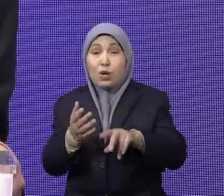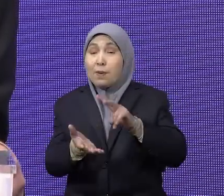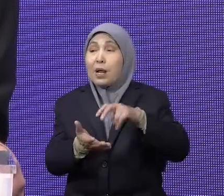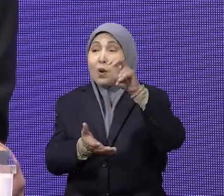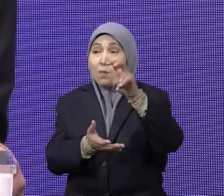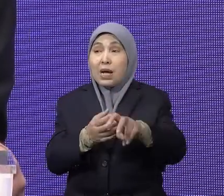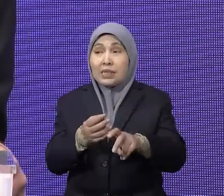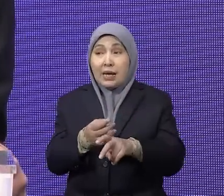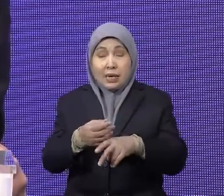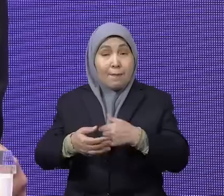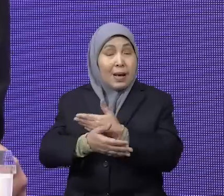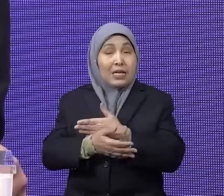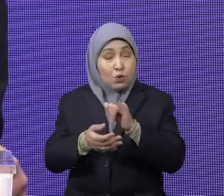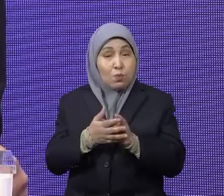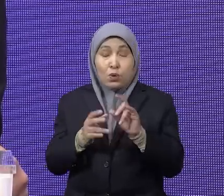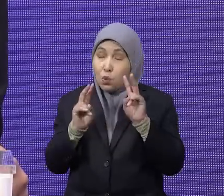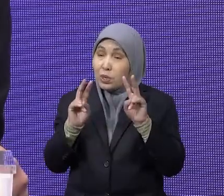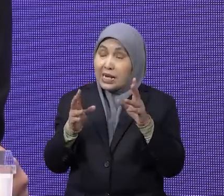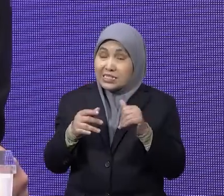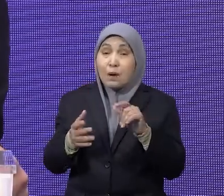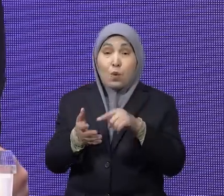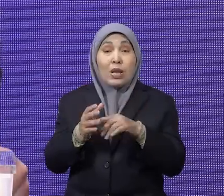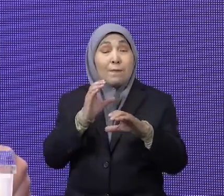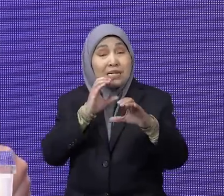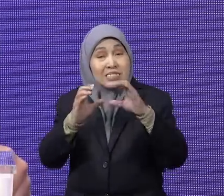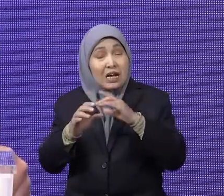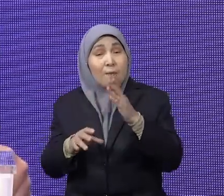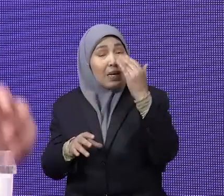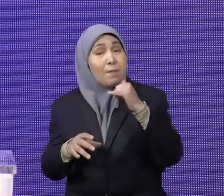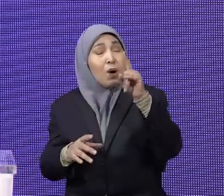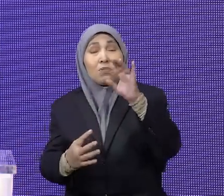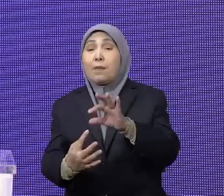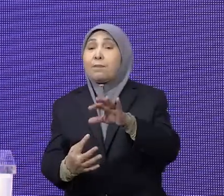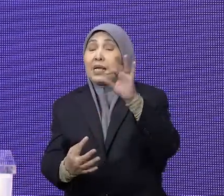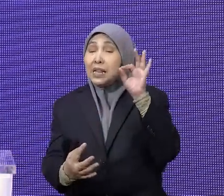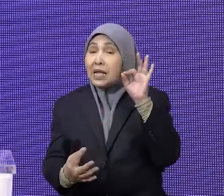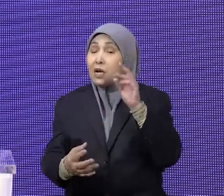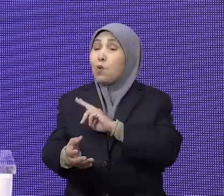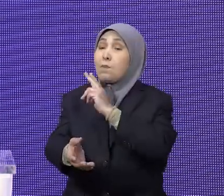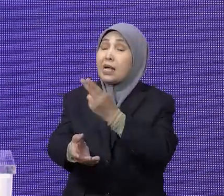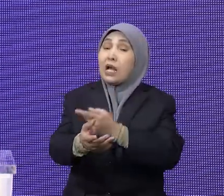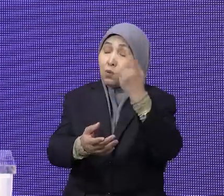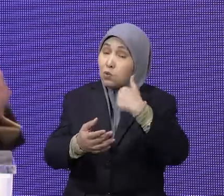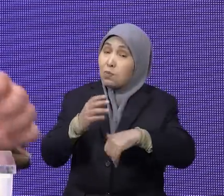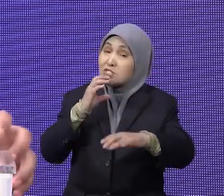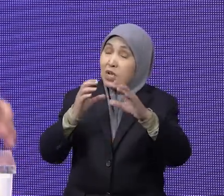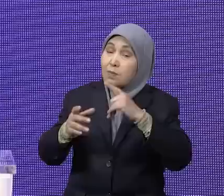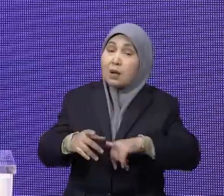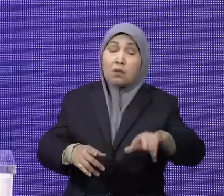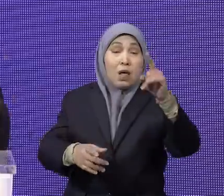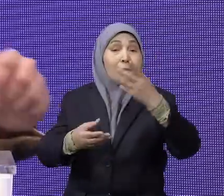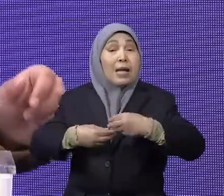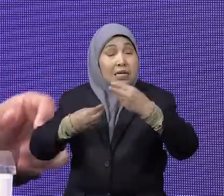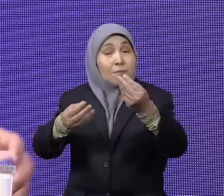dia boleh melompat ke, dalam keadaan bayi itu pun orang kata dah hebat. Ini boleh bercakap. Kenapa Allah pilih keupayaan untuk berbicara ini